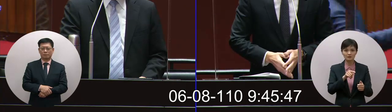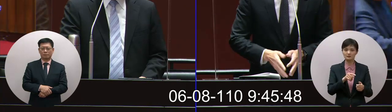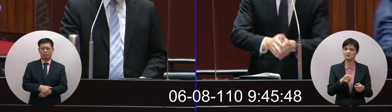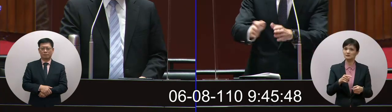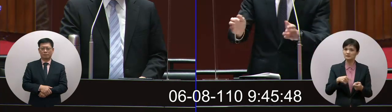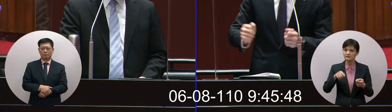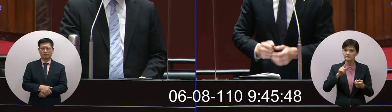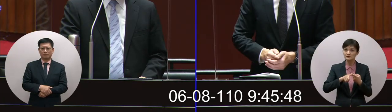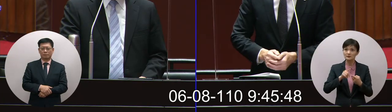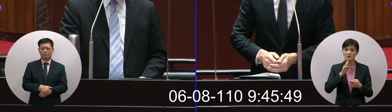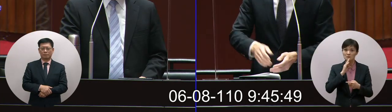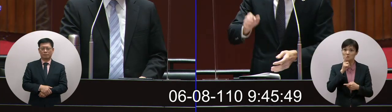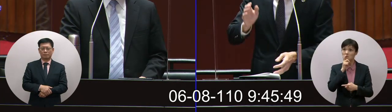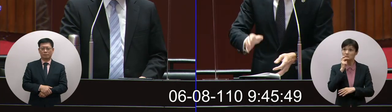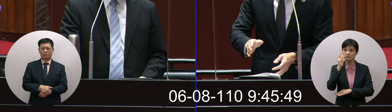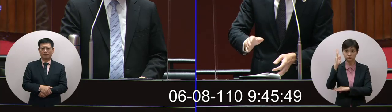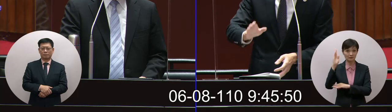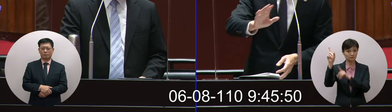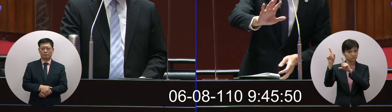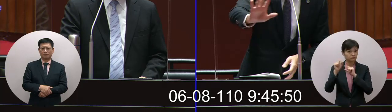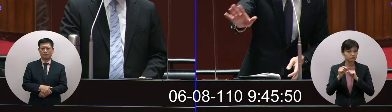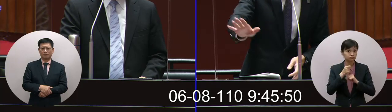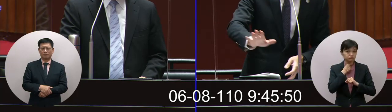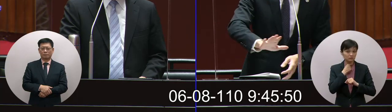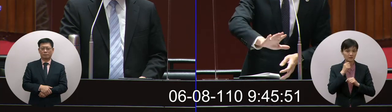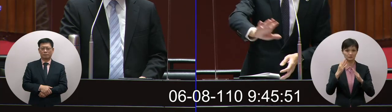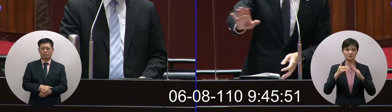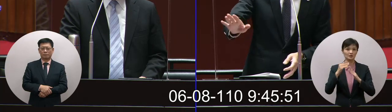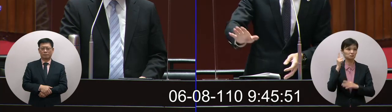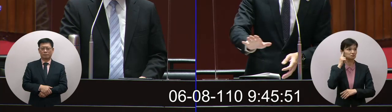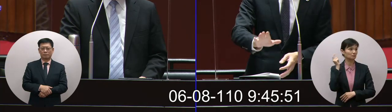央的规定，结果伊就是袂插你。伊上尾啊吼，一方面